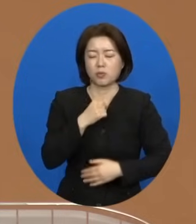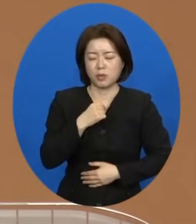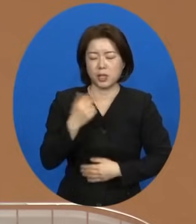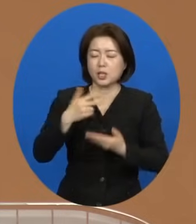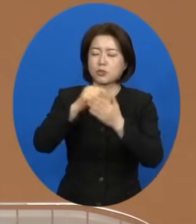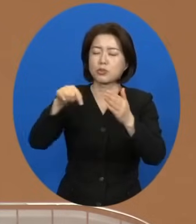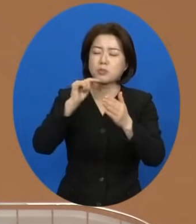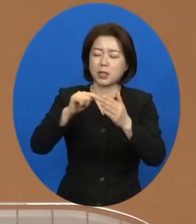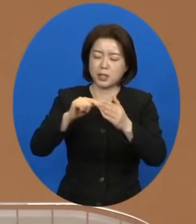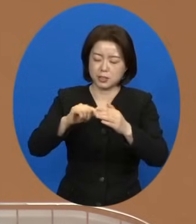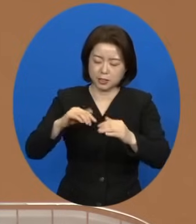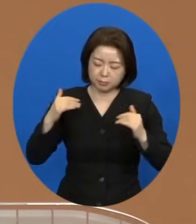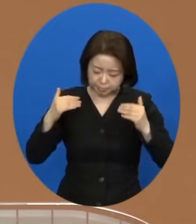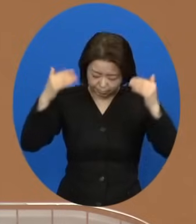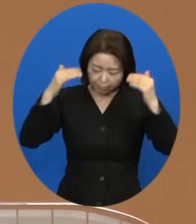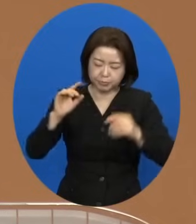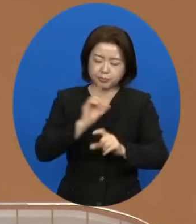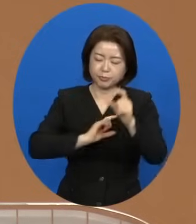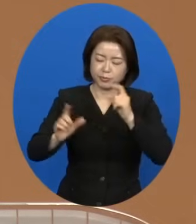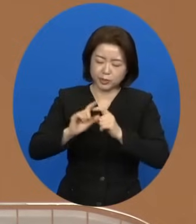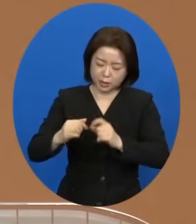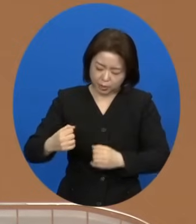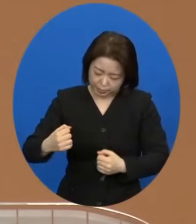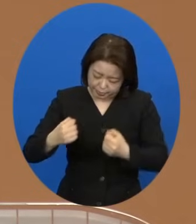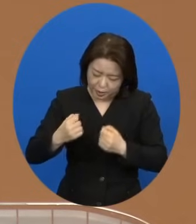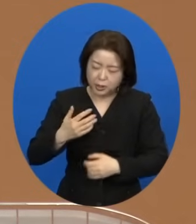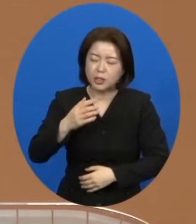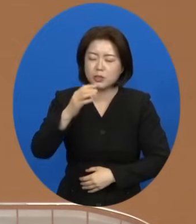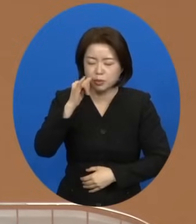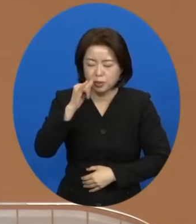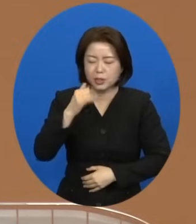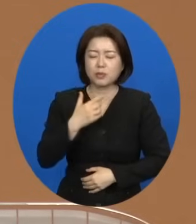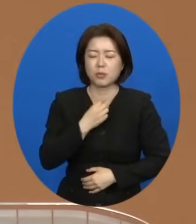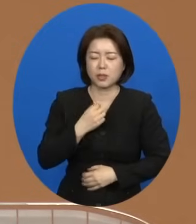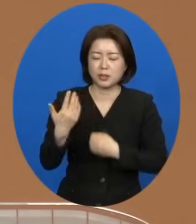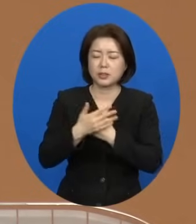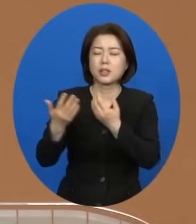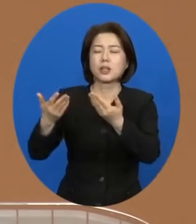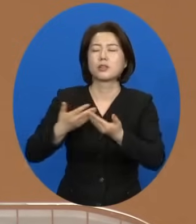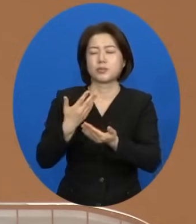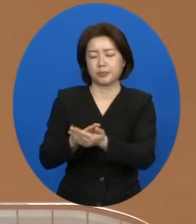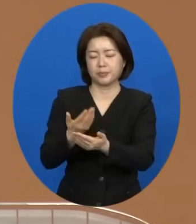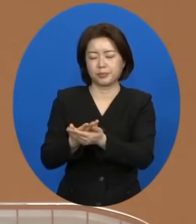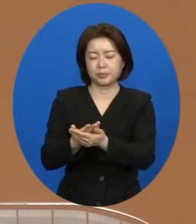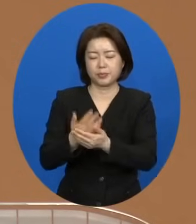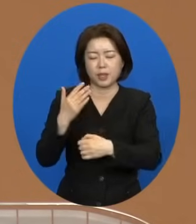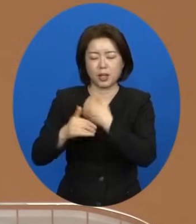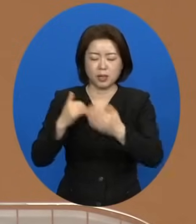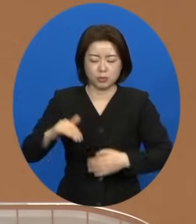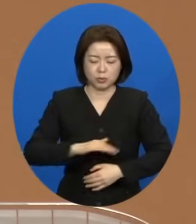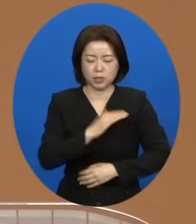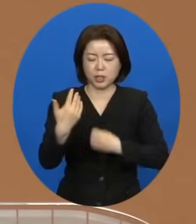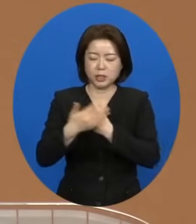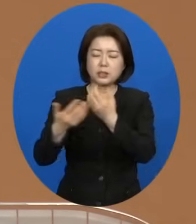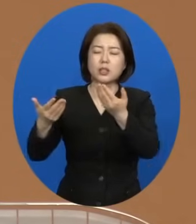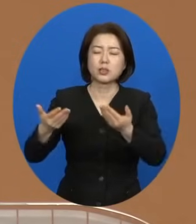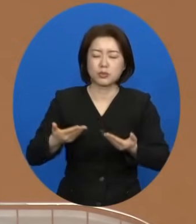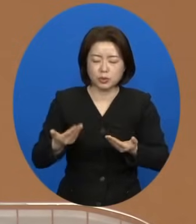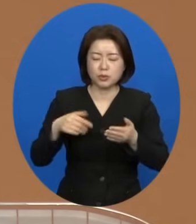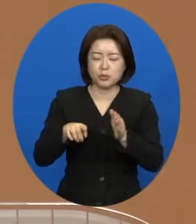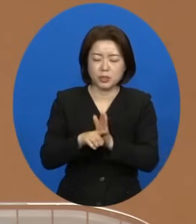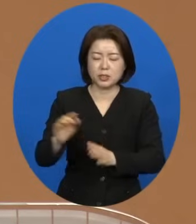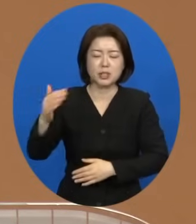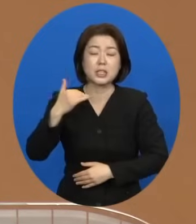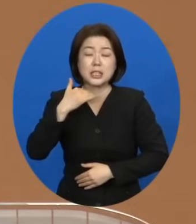성숙하고 더 하나님 성장할 수 있는 은혜를 베풀어 주시옵소서 하나님께서 우리에게 은혜를 베푸시고 기다리신 라고